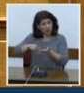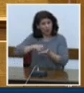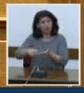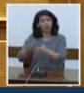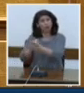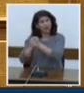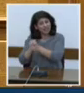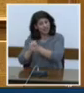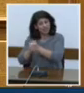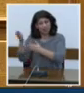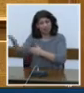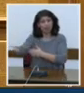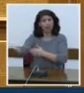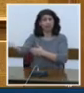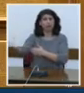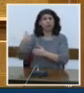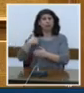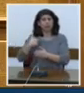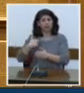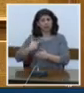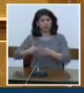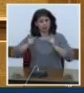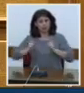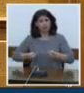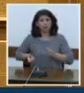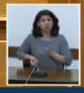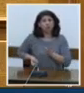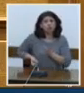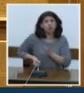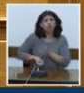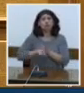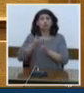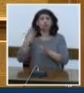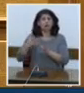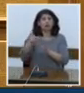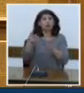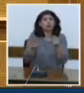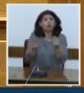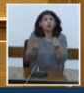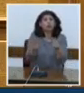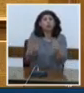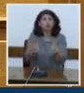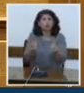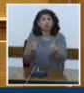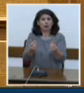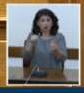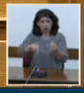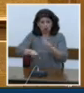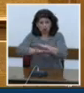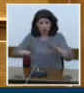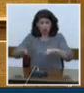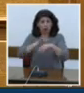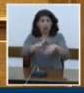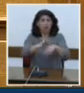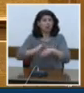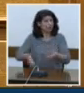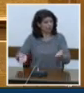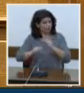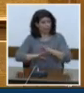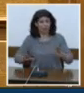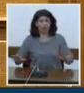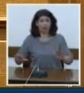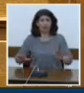congratulate you to the big success of having no unaccompanied minors anymore in the RICS, τα